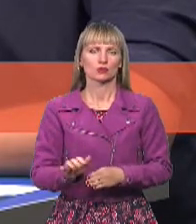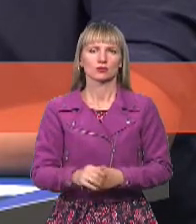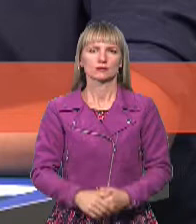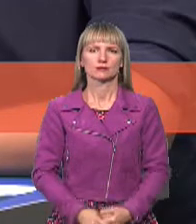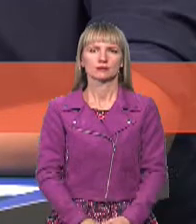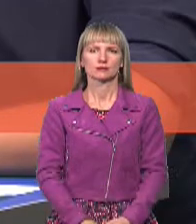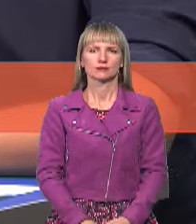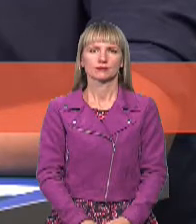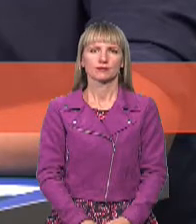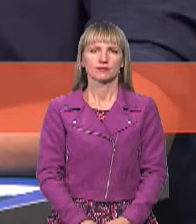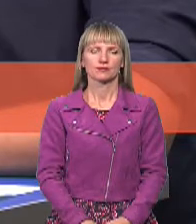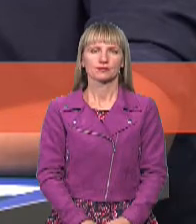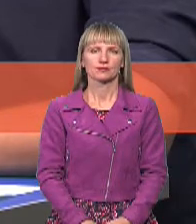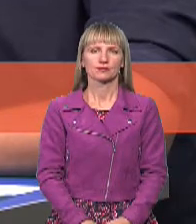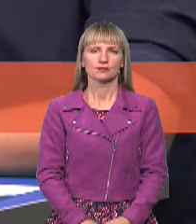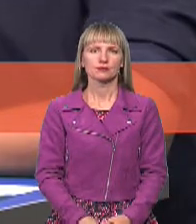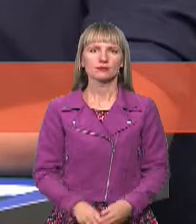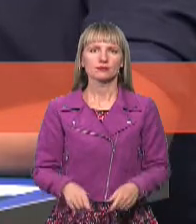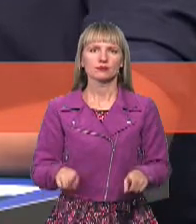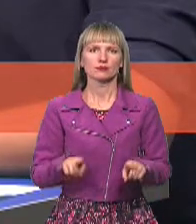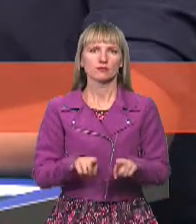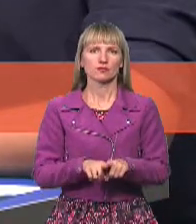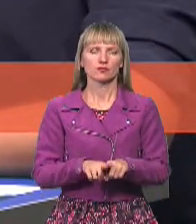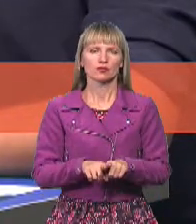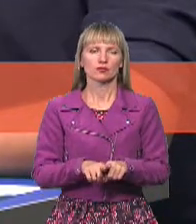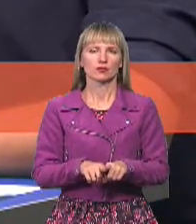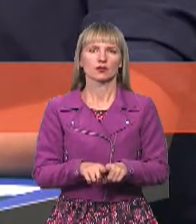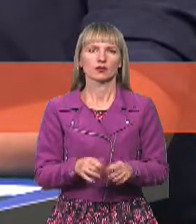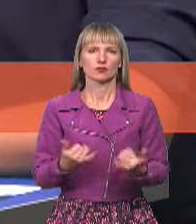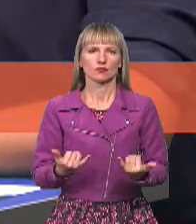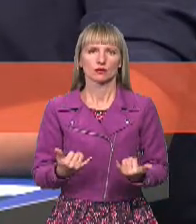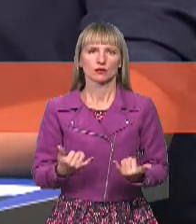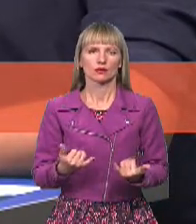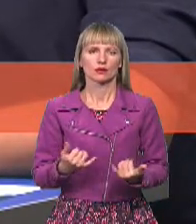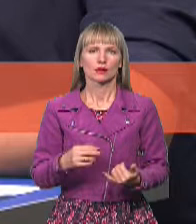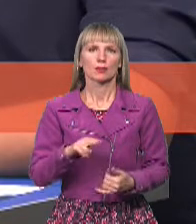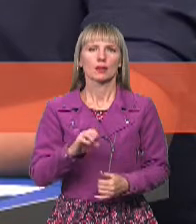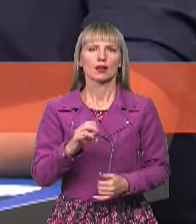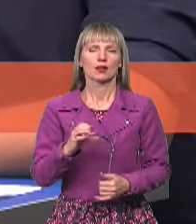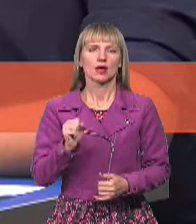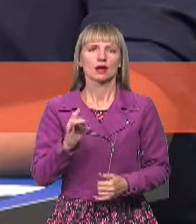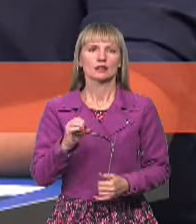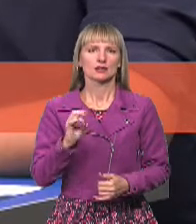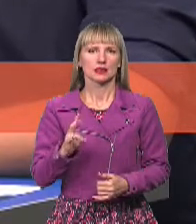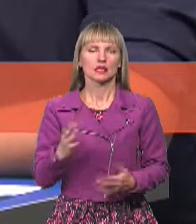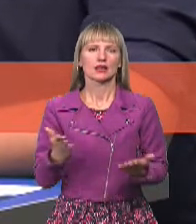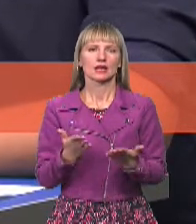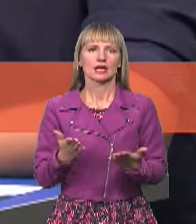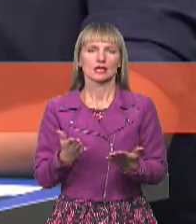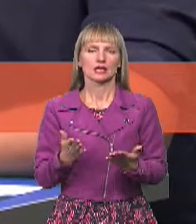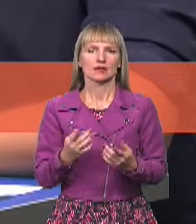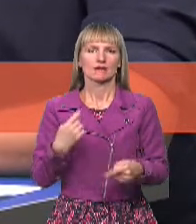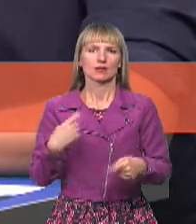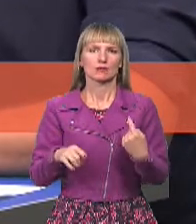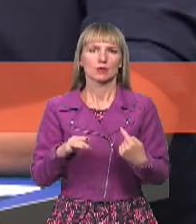продуктов. От такий от на сьогодні. Пане Олексій, а які є відмінності у порівнянні зі старим